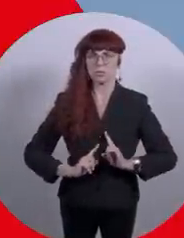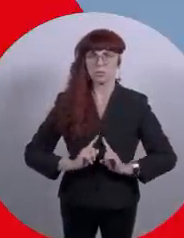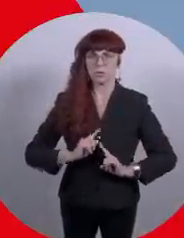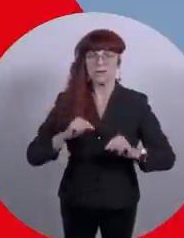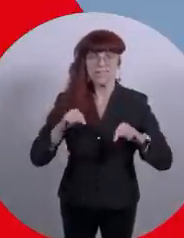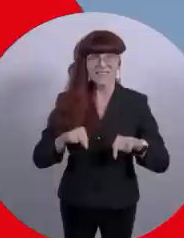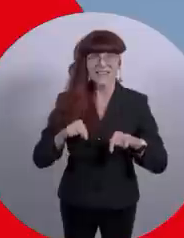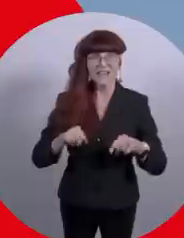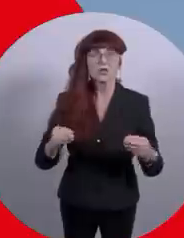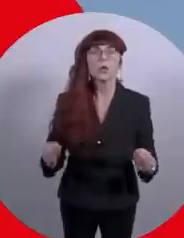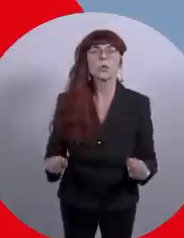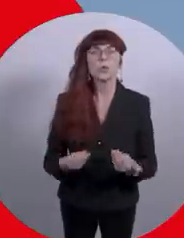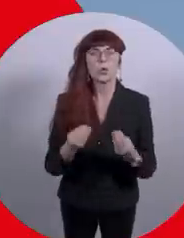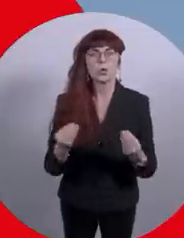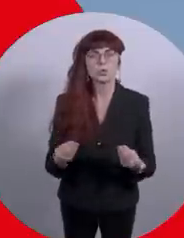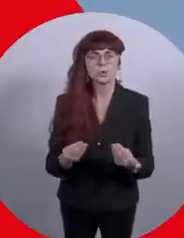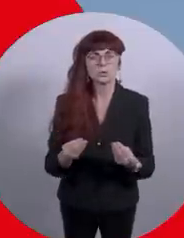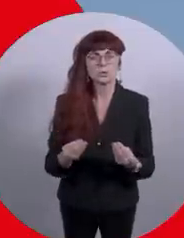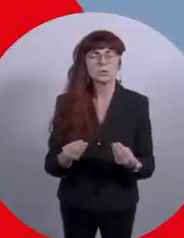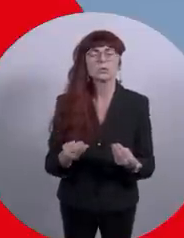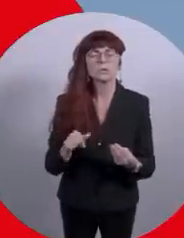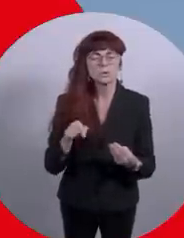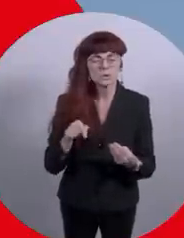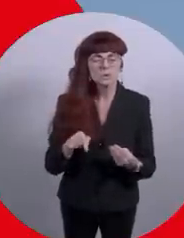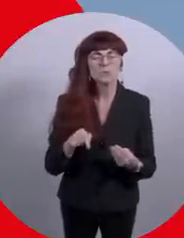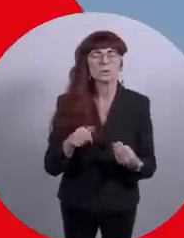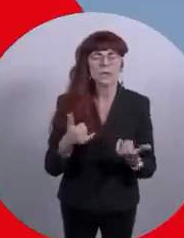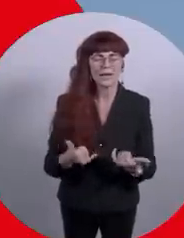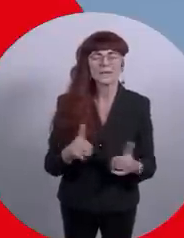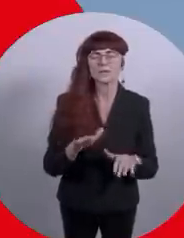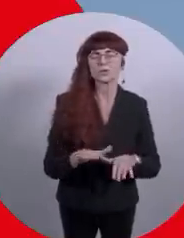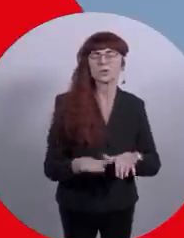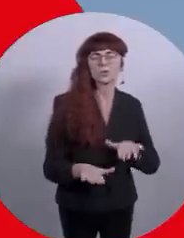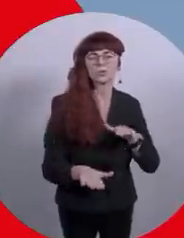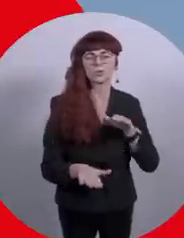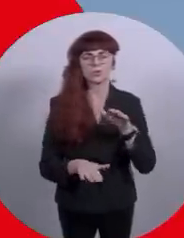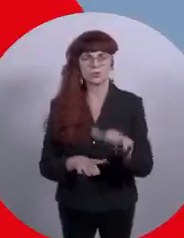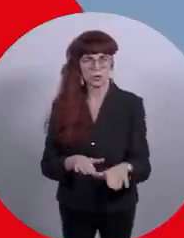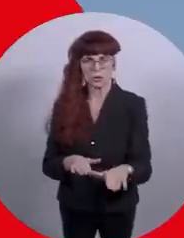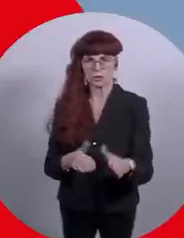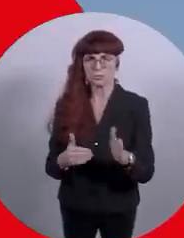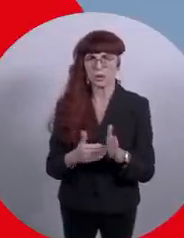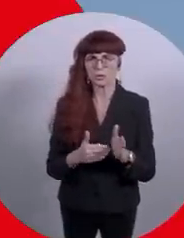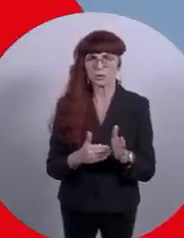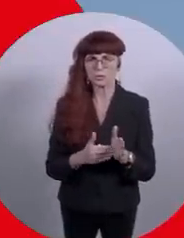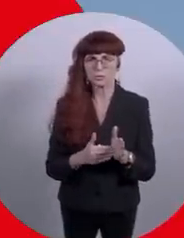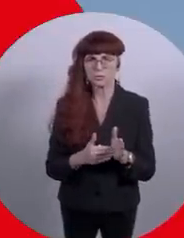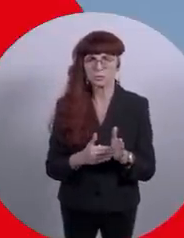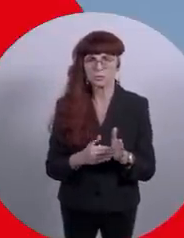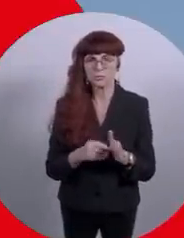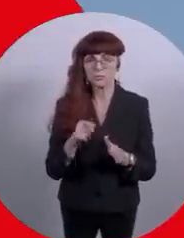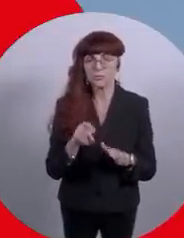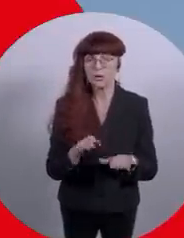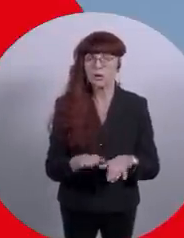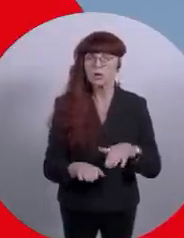Grund diesen Schritt zu setzen diesen Schritt zu setzen insbesondere was meine Position und